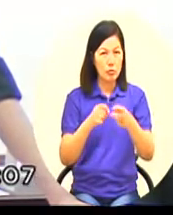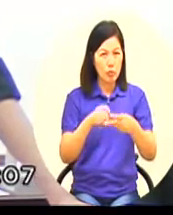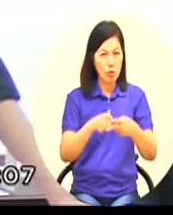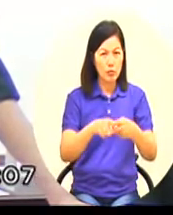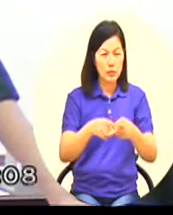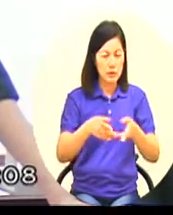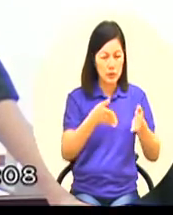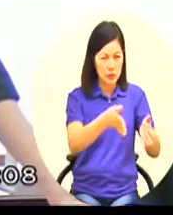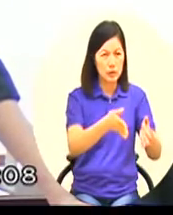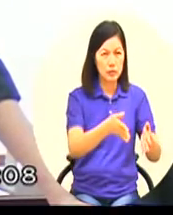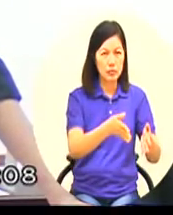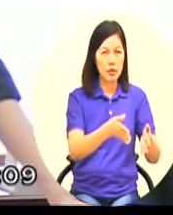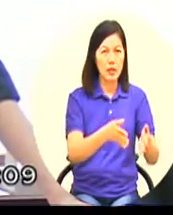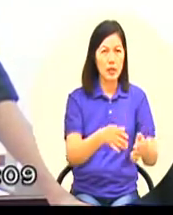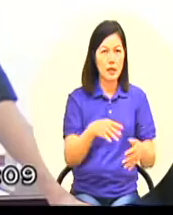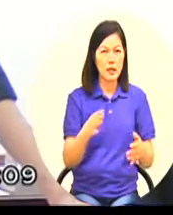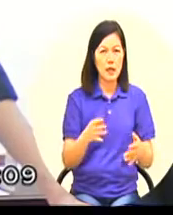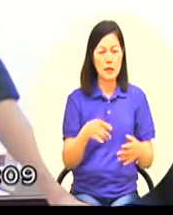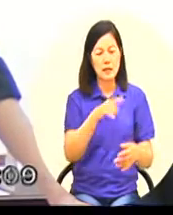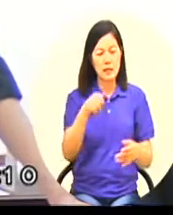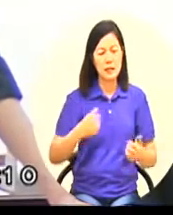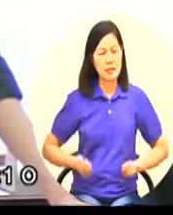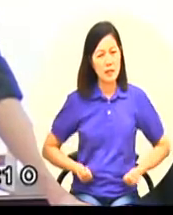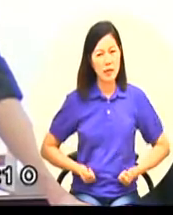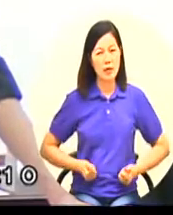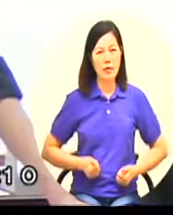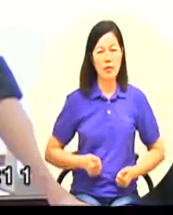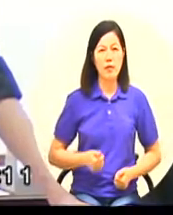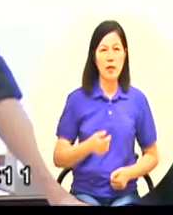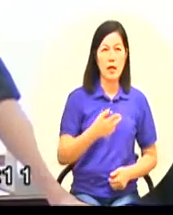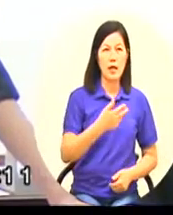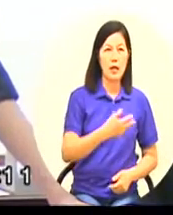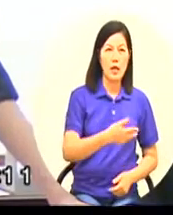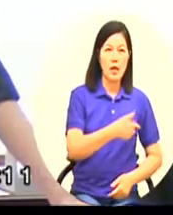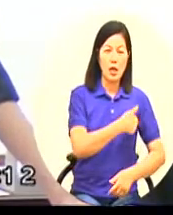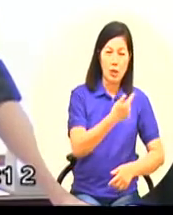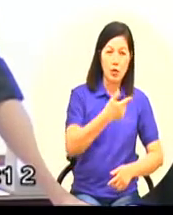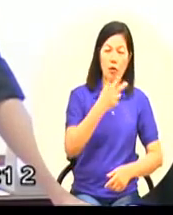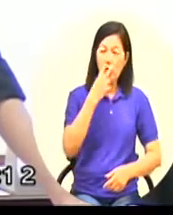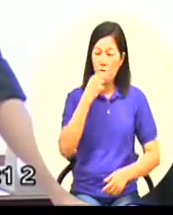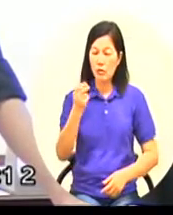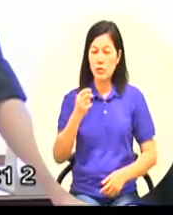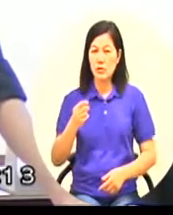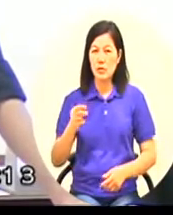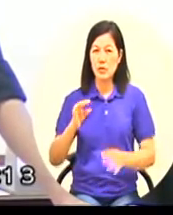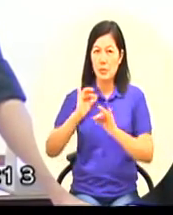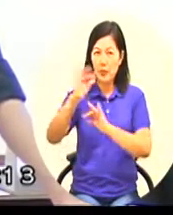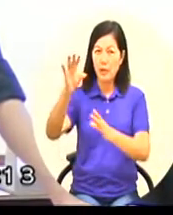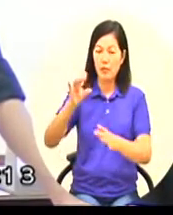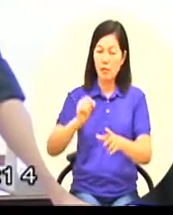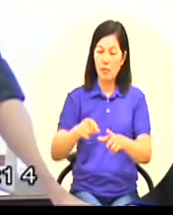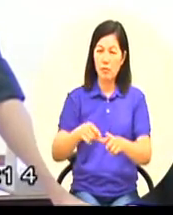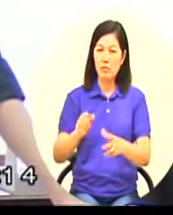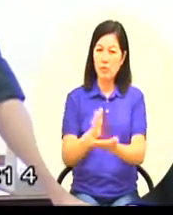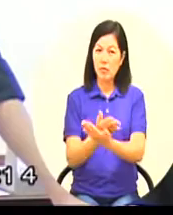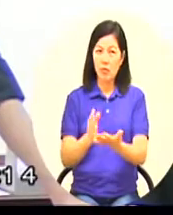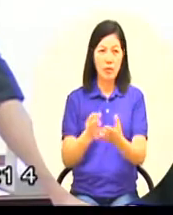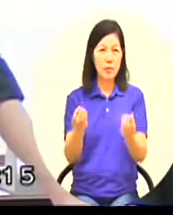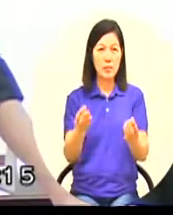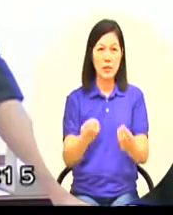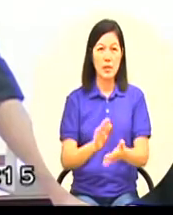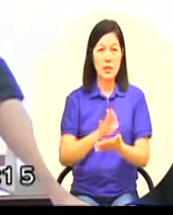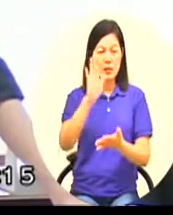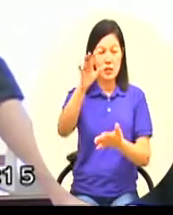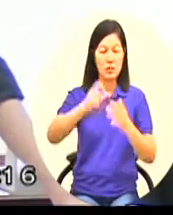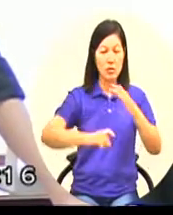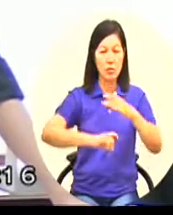会倒打回来。比方说大家开玩笑以后6日没有百货公司逛嘛，不是吗？比方说以后中秋